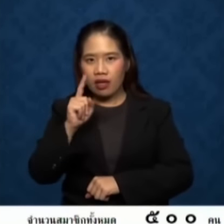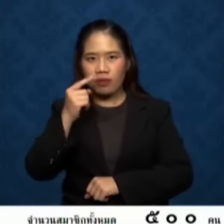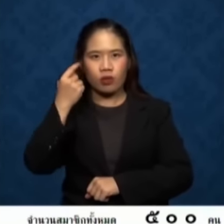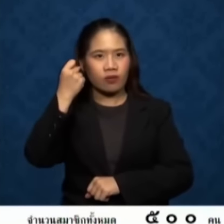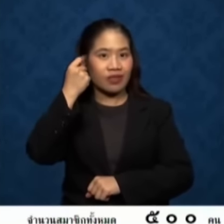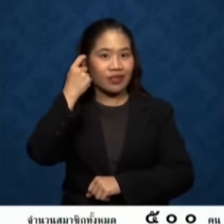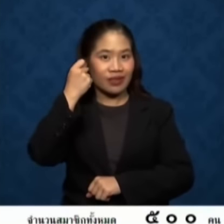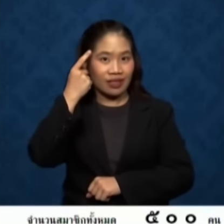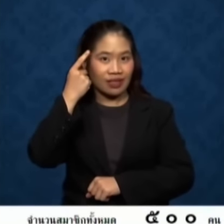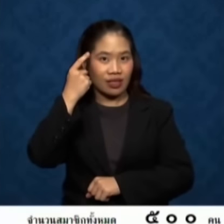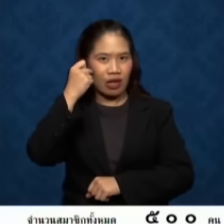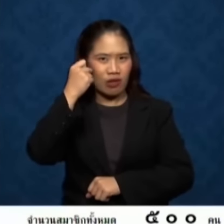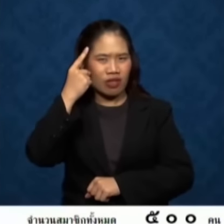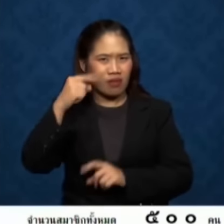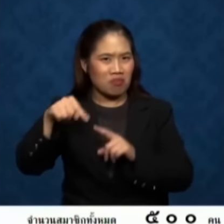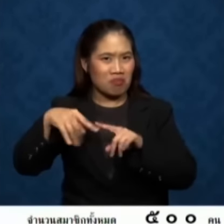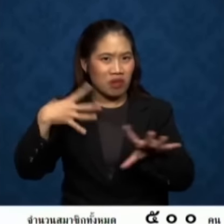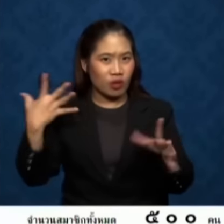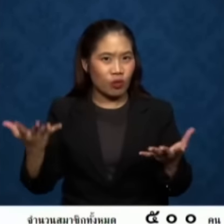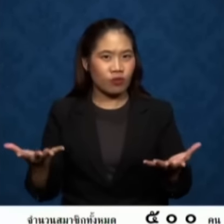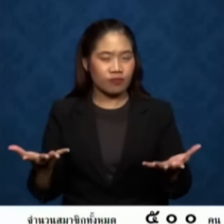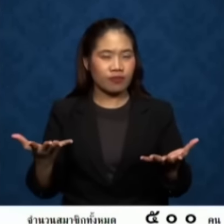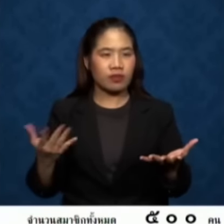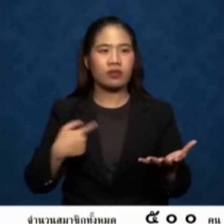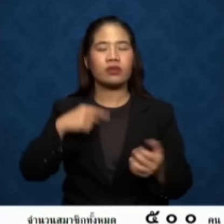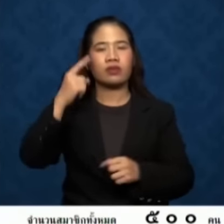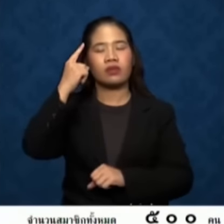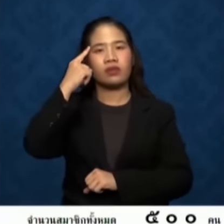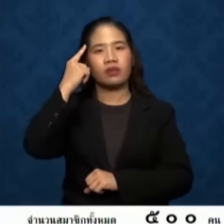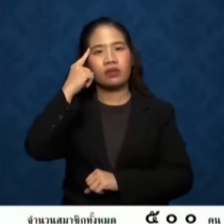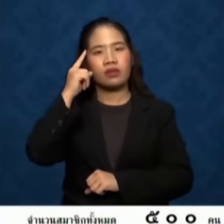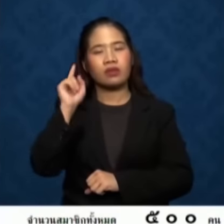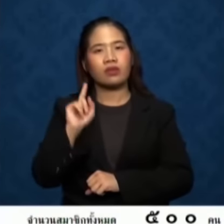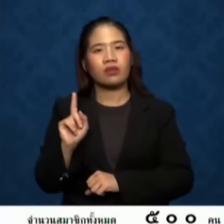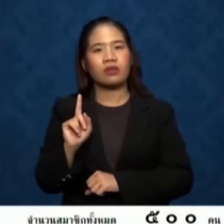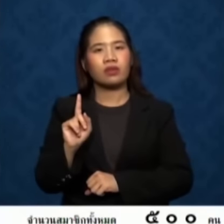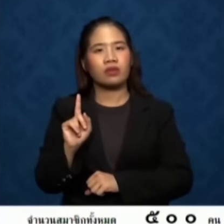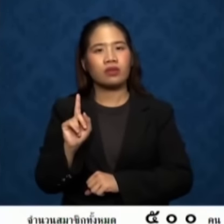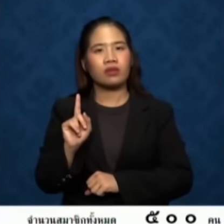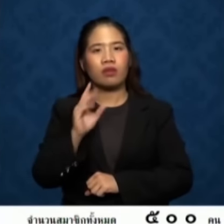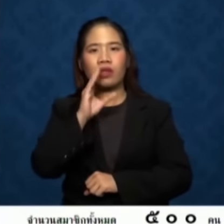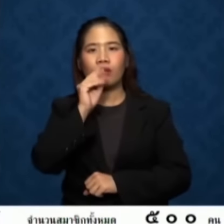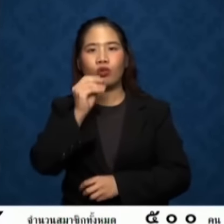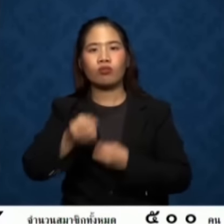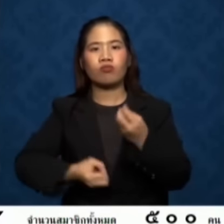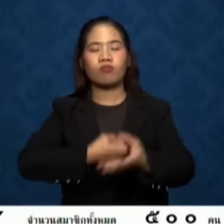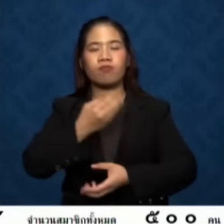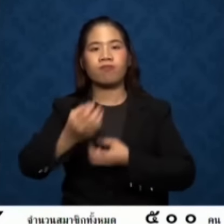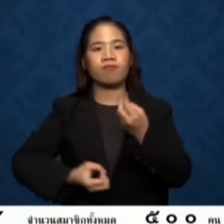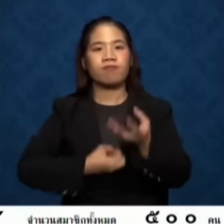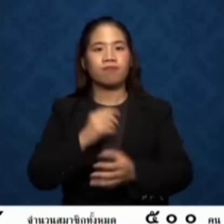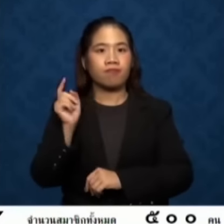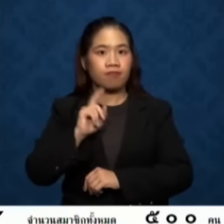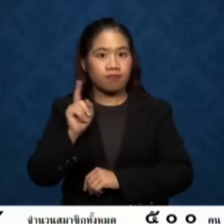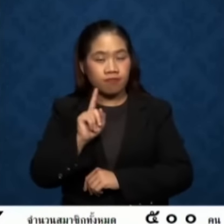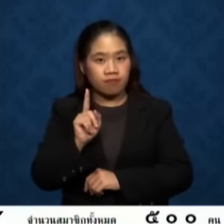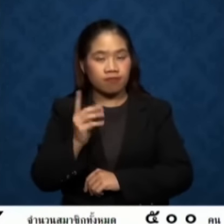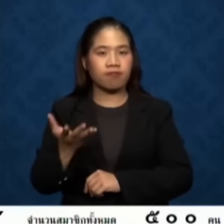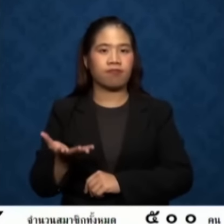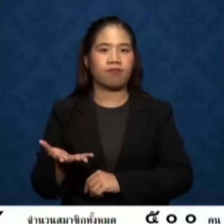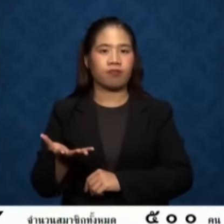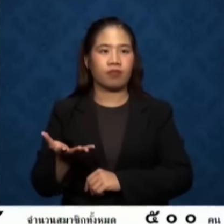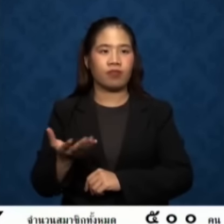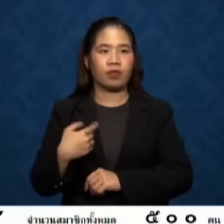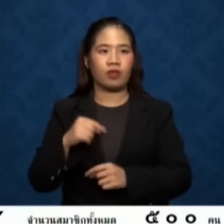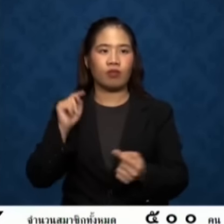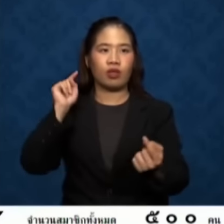จไม่ตรงกันผมคิดว่าท่านพูดอย่างไรท่านก็จะดึงเอาไปสู่โรง